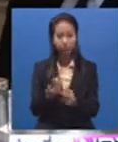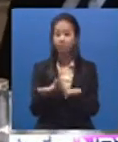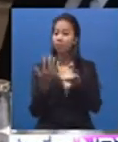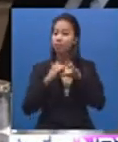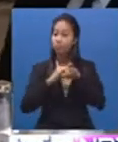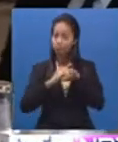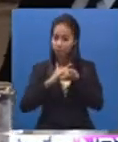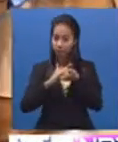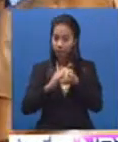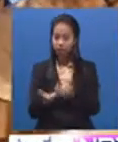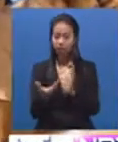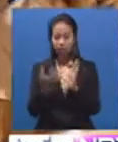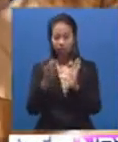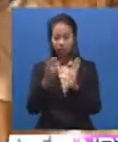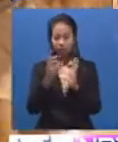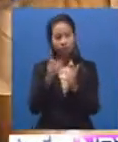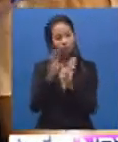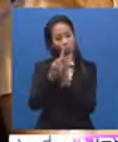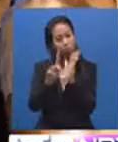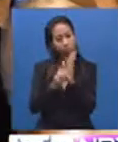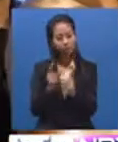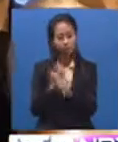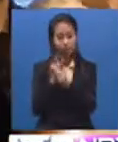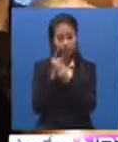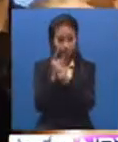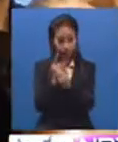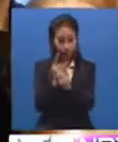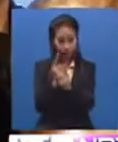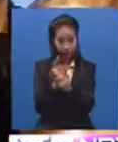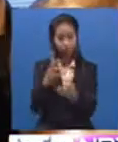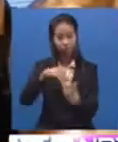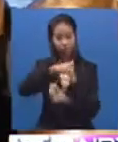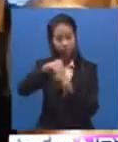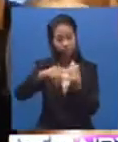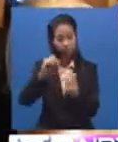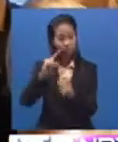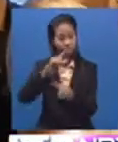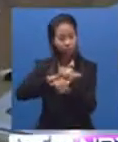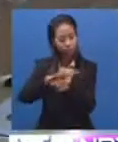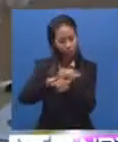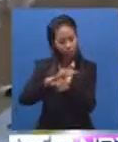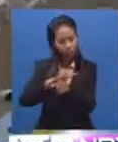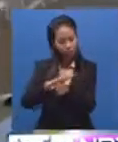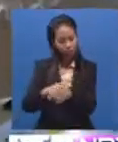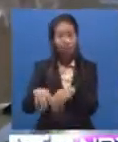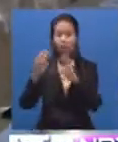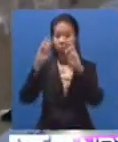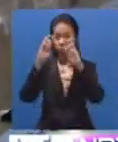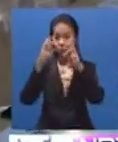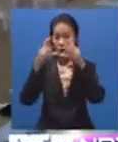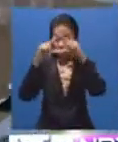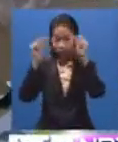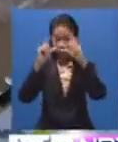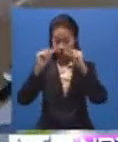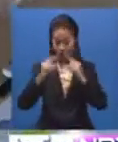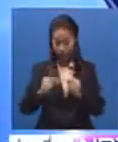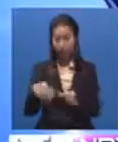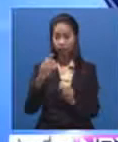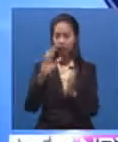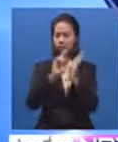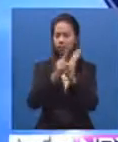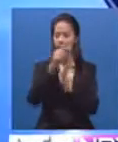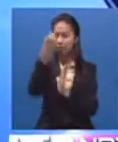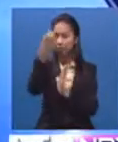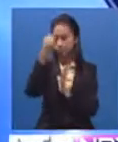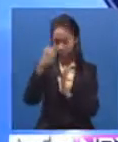สามัคคีมีระเบียบตามหลักปรัชญาเศรษฐกิจพอเพียงแต่ละเรื่องมีความยาว 10นาทีสายให้ชมฟรีพร้อม